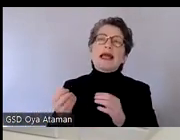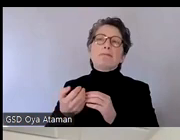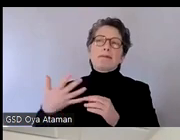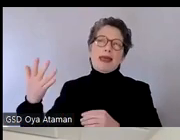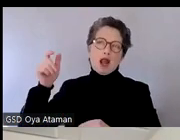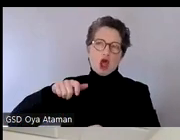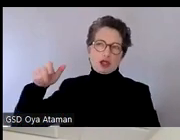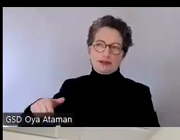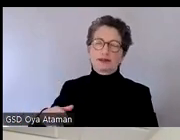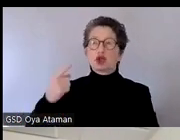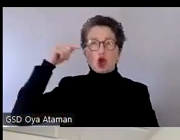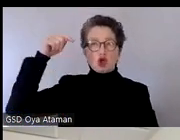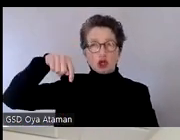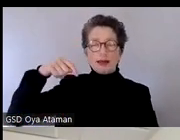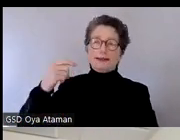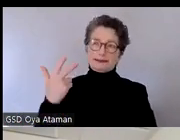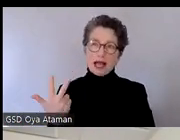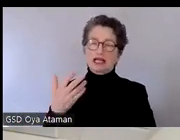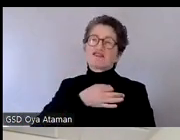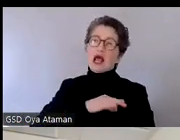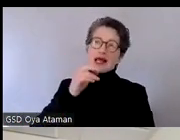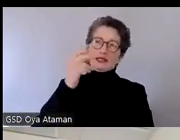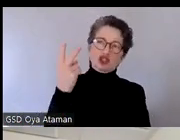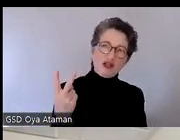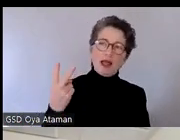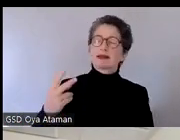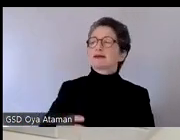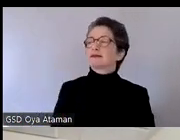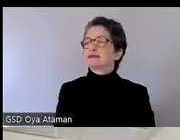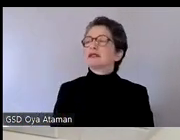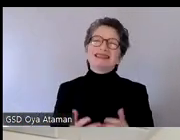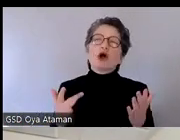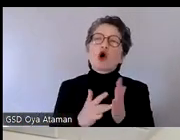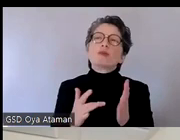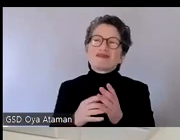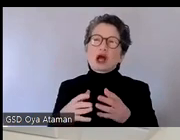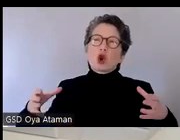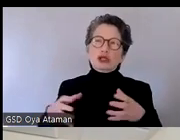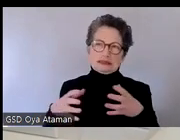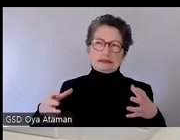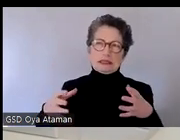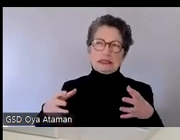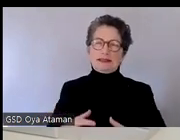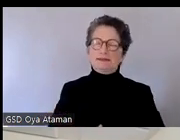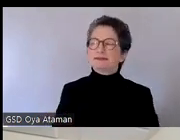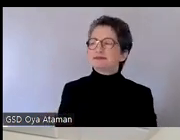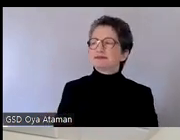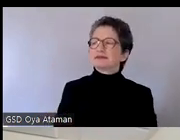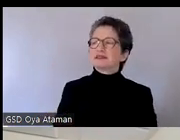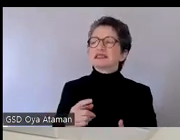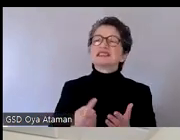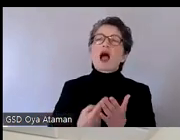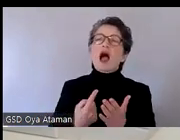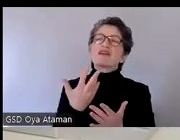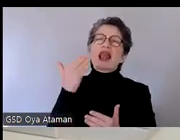In Deutschland gibt es halt drei, in Frankreich zwei. Wie gesagt, je nach Größe der Bevölkerungszahlen eines